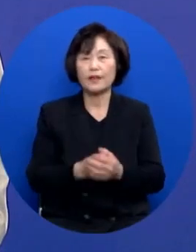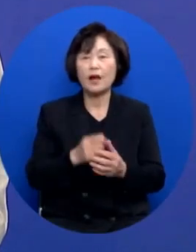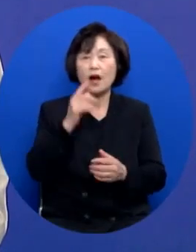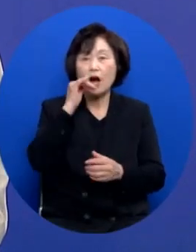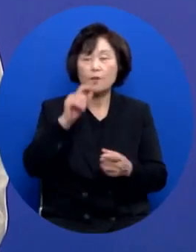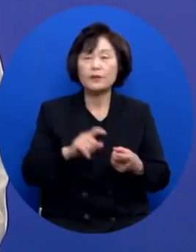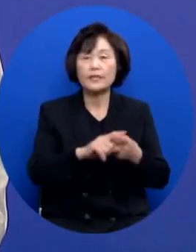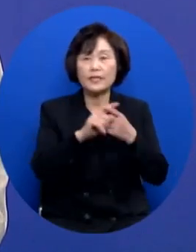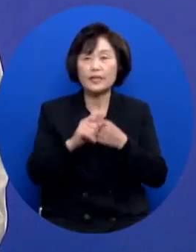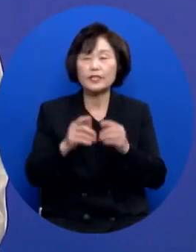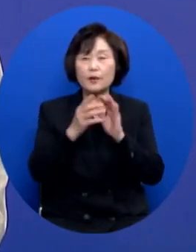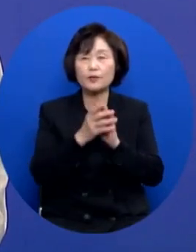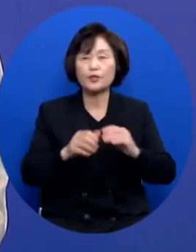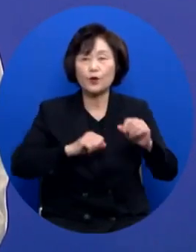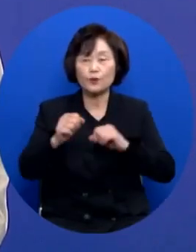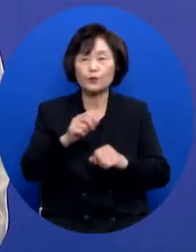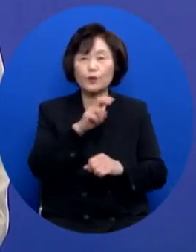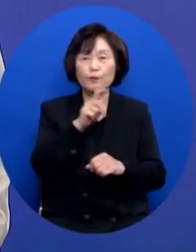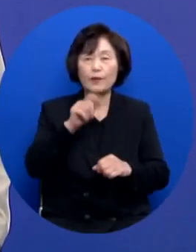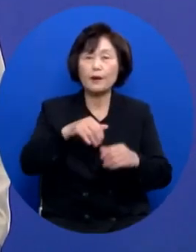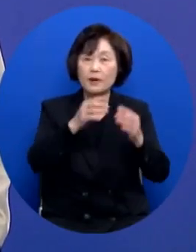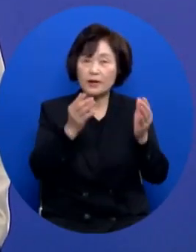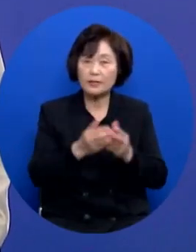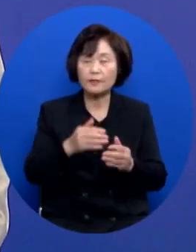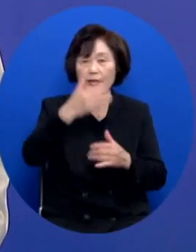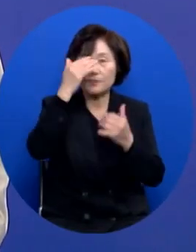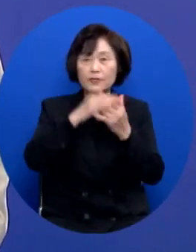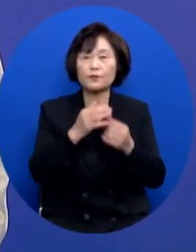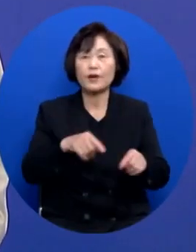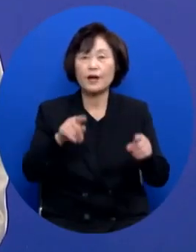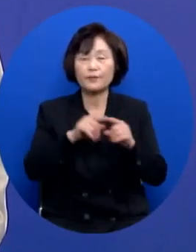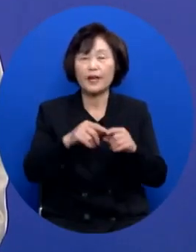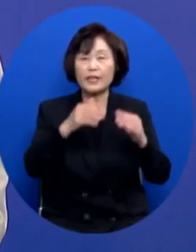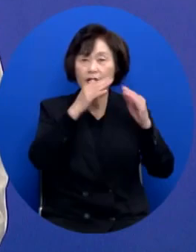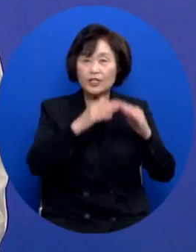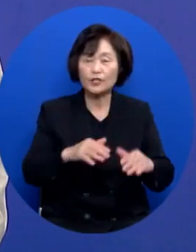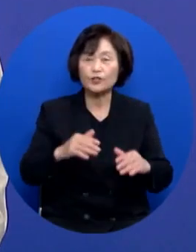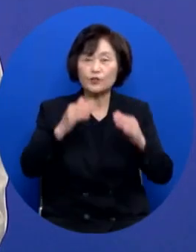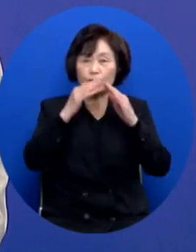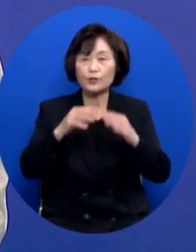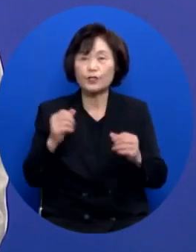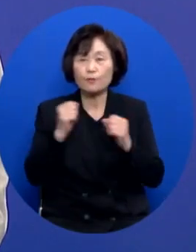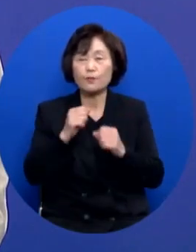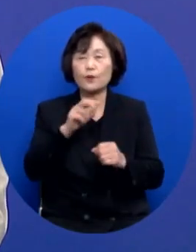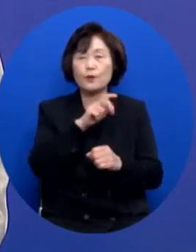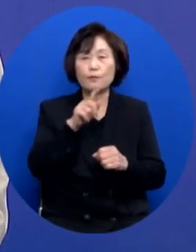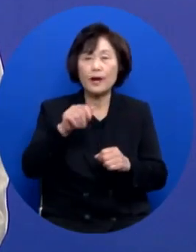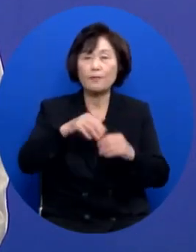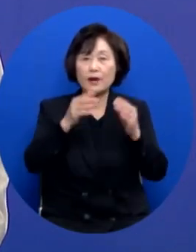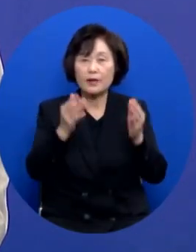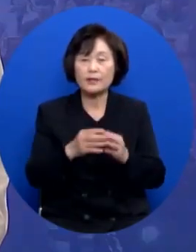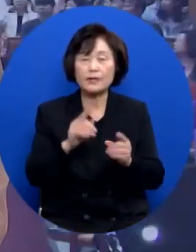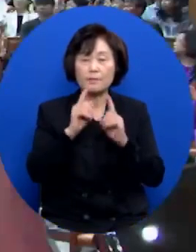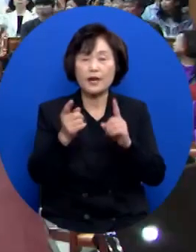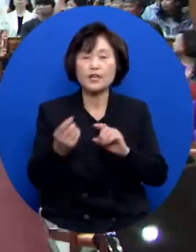어머니 연합기도운동 마마클럽이 다음 세대와 함께하는 전주전북 마마클럽 말씀 부흥회를 개최했습니다.